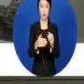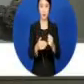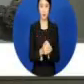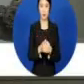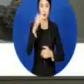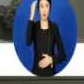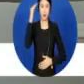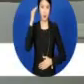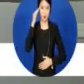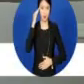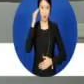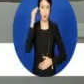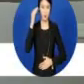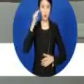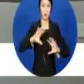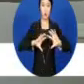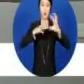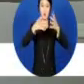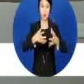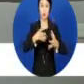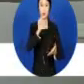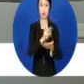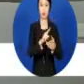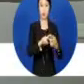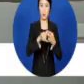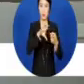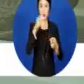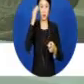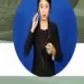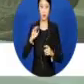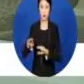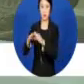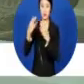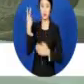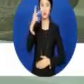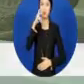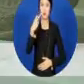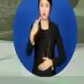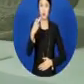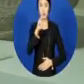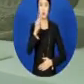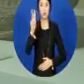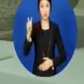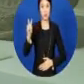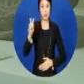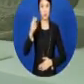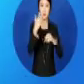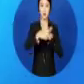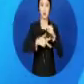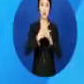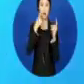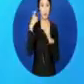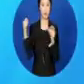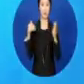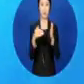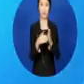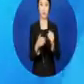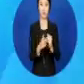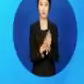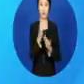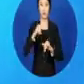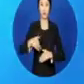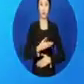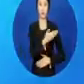역사와 문화의 향기가 가득한 천안 박물관이 개관 7주년을 맞이해 특별전을 개최했습니다. 시민